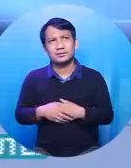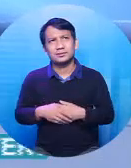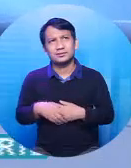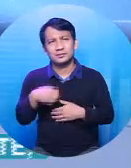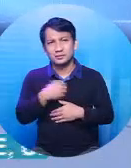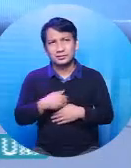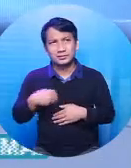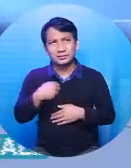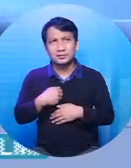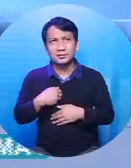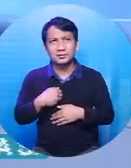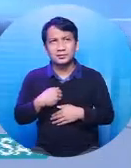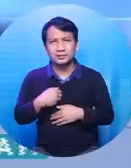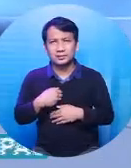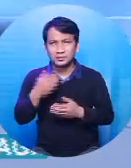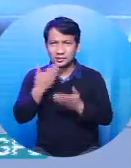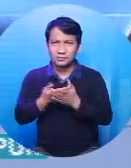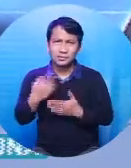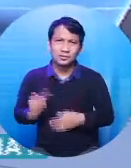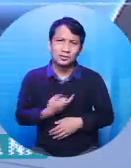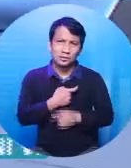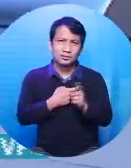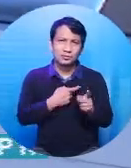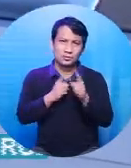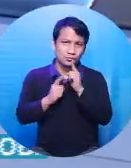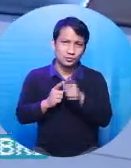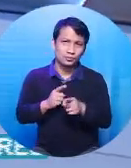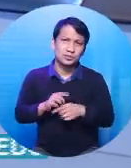Ma'am Aileen, napakasakit nga naman po nito.